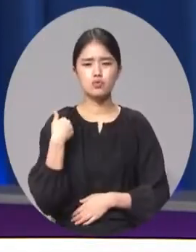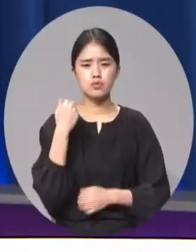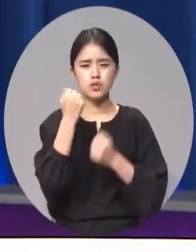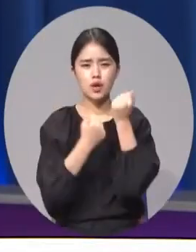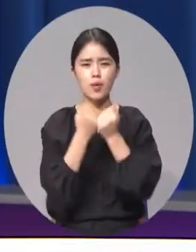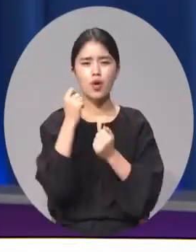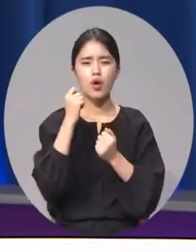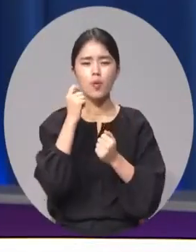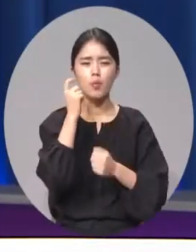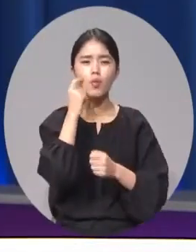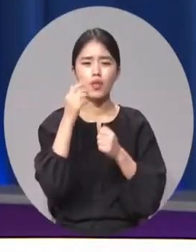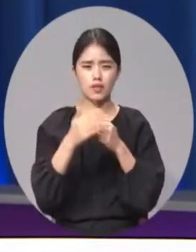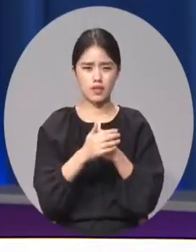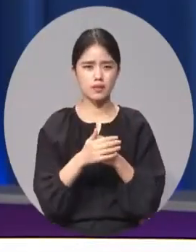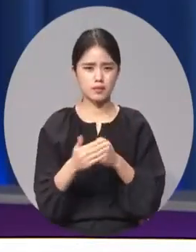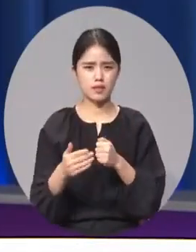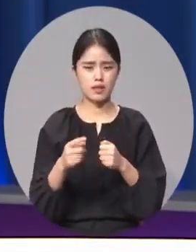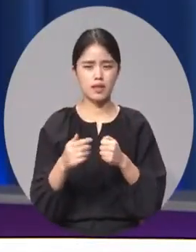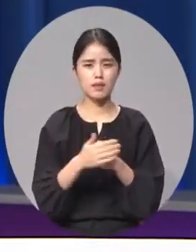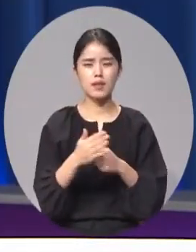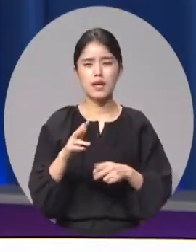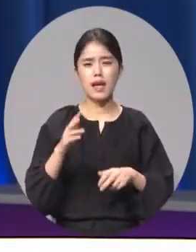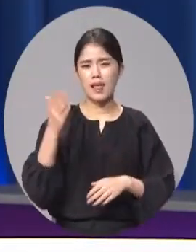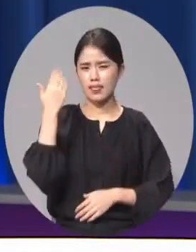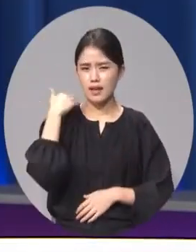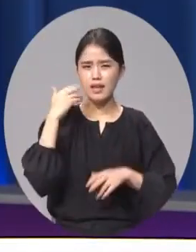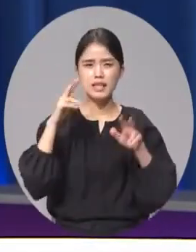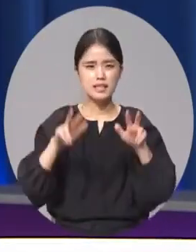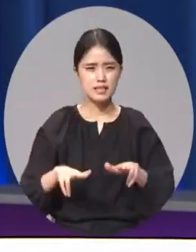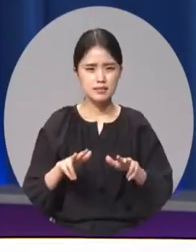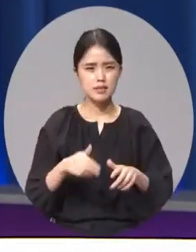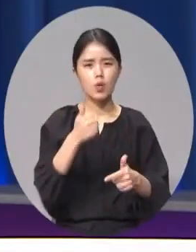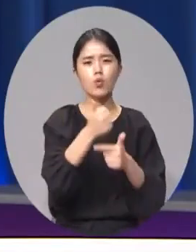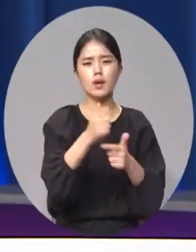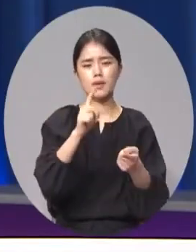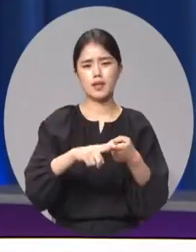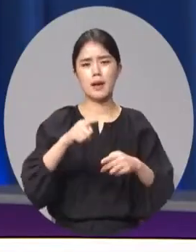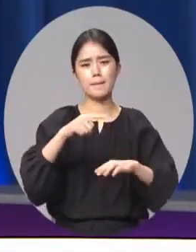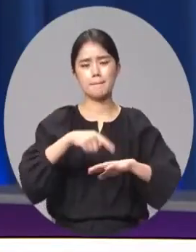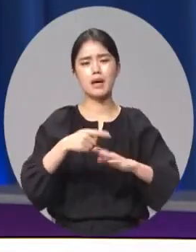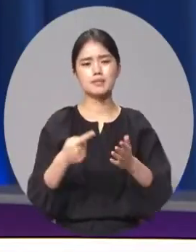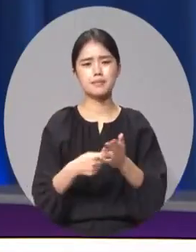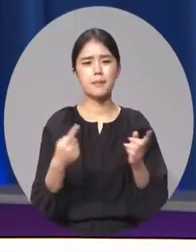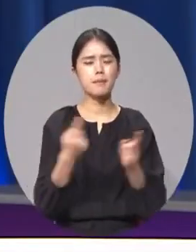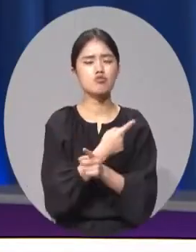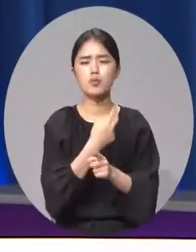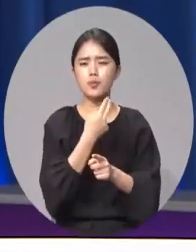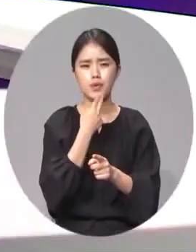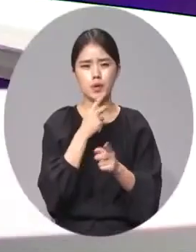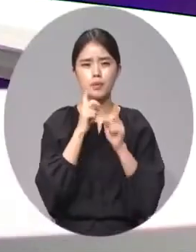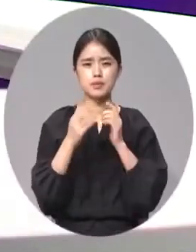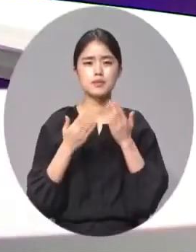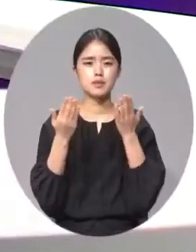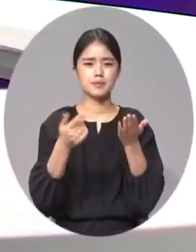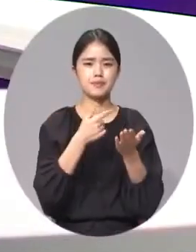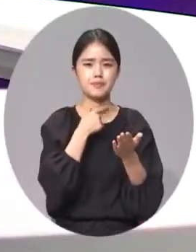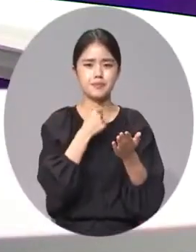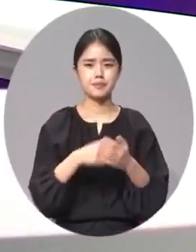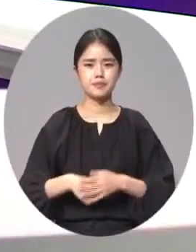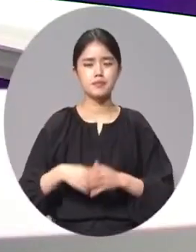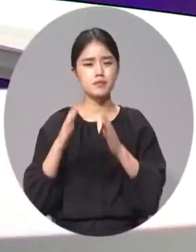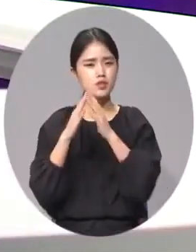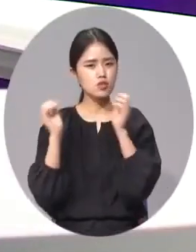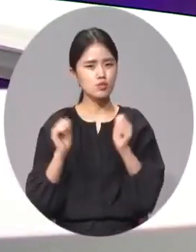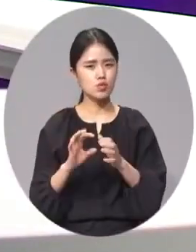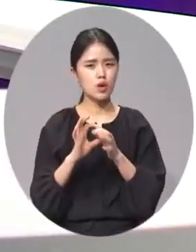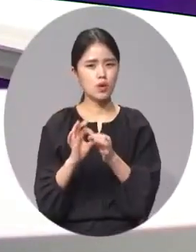들었으니까요 그래서 저는 옛날 옛날 지금이나 소나무에 대한 마음 변함 없다는 말씀 드립니다 차신 즈 전부가